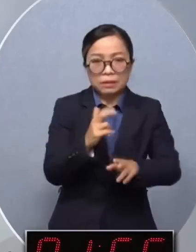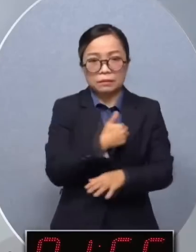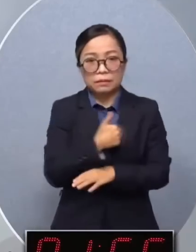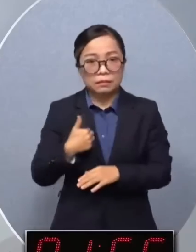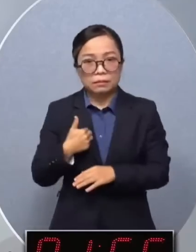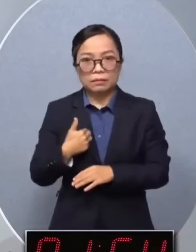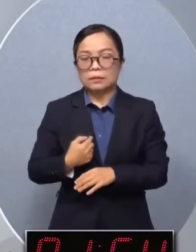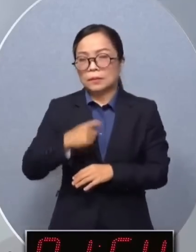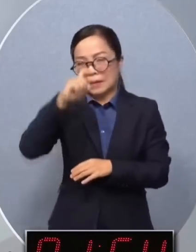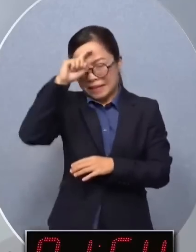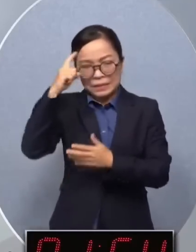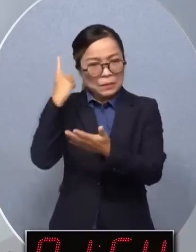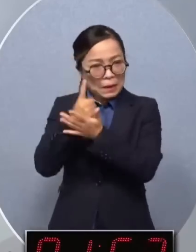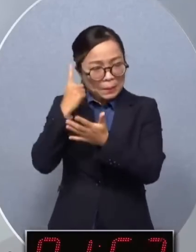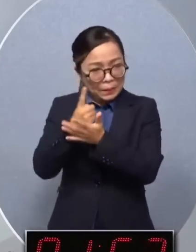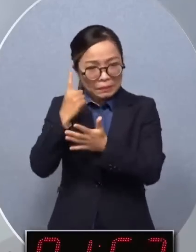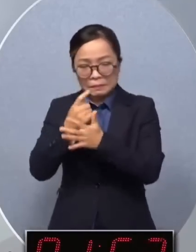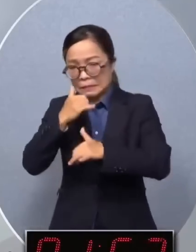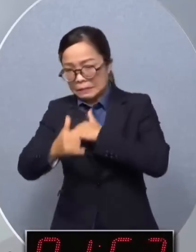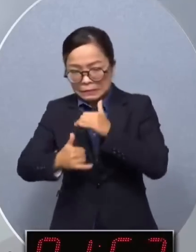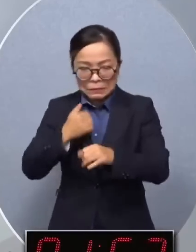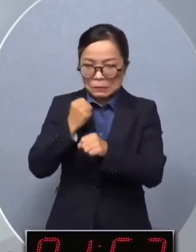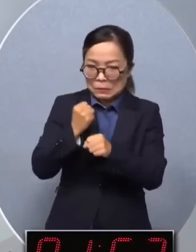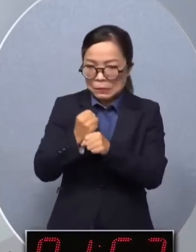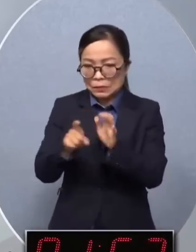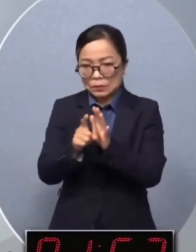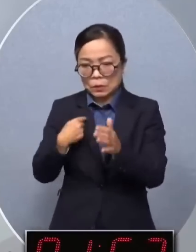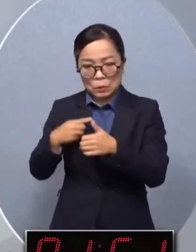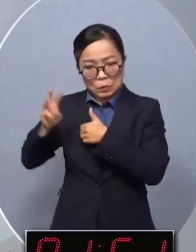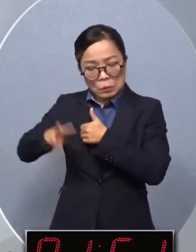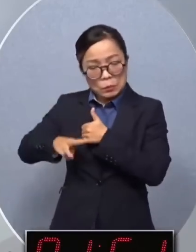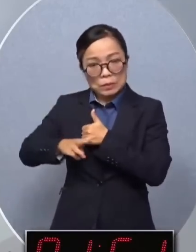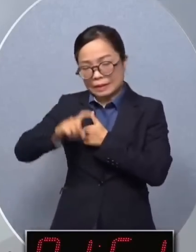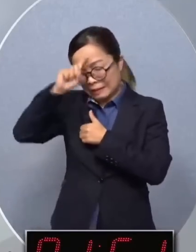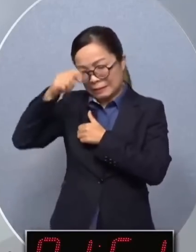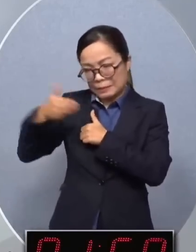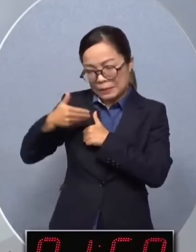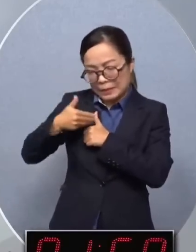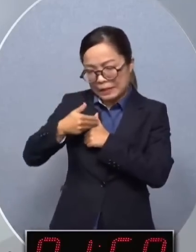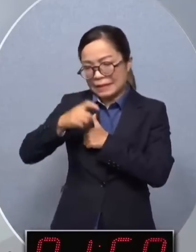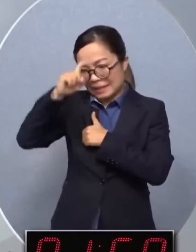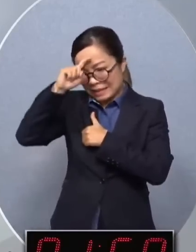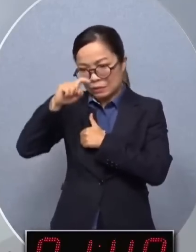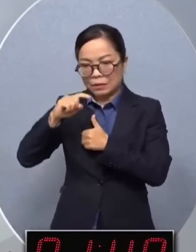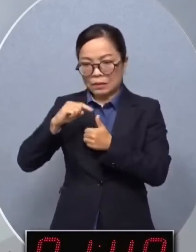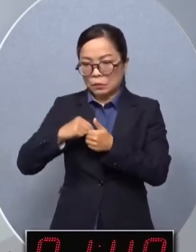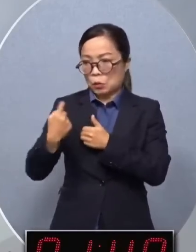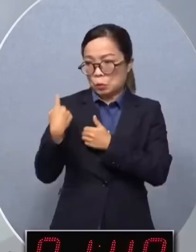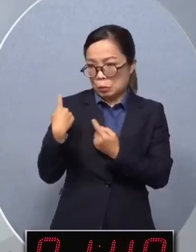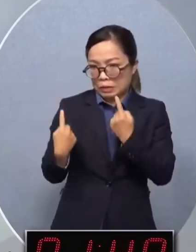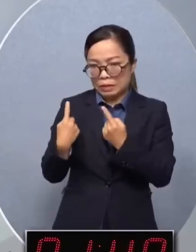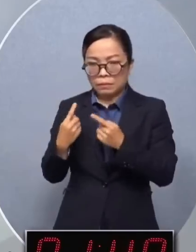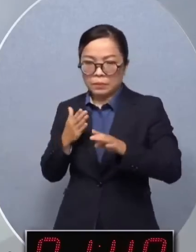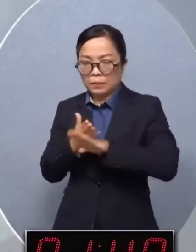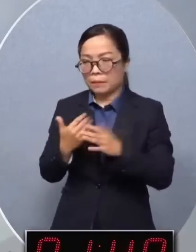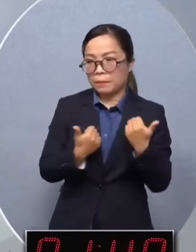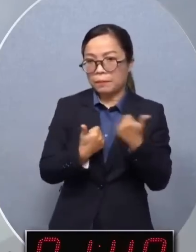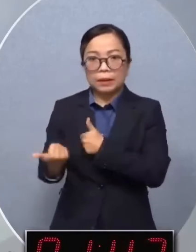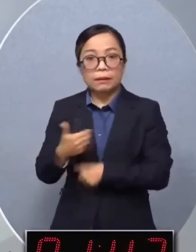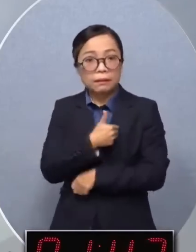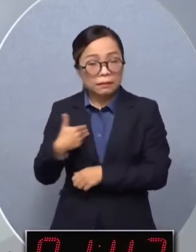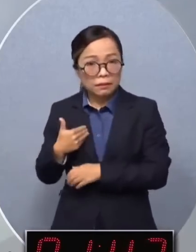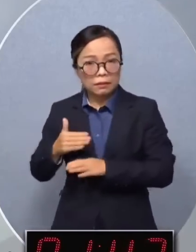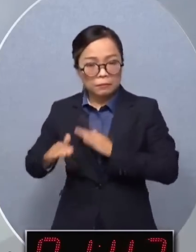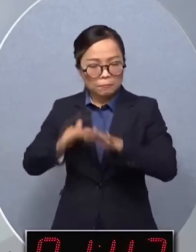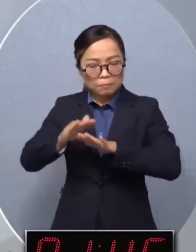望在过每一天的过程当中，我的信念是希望不断的去超越昨天，把昨天所